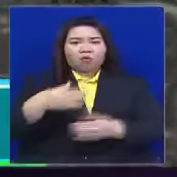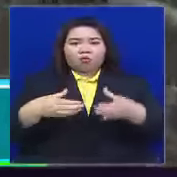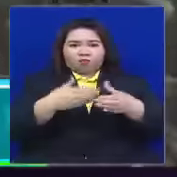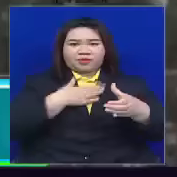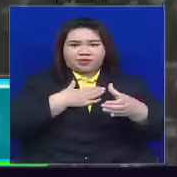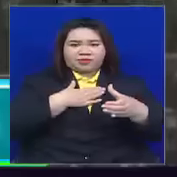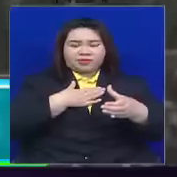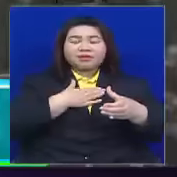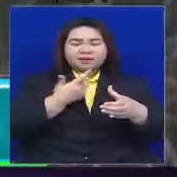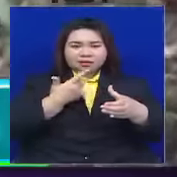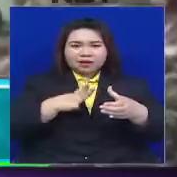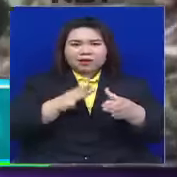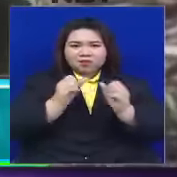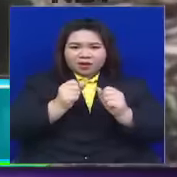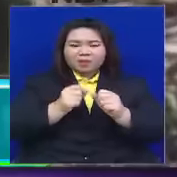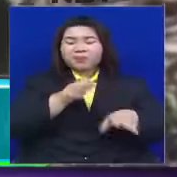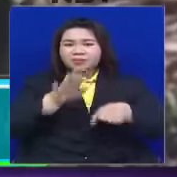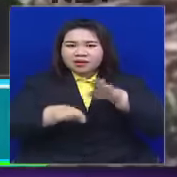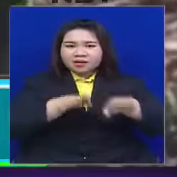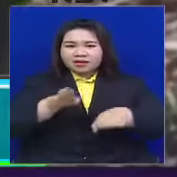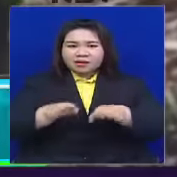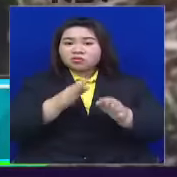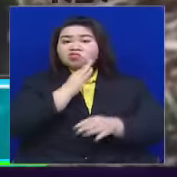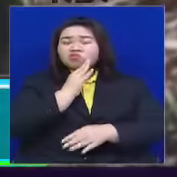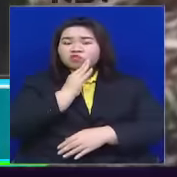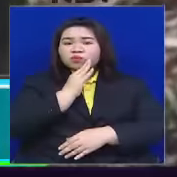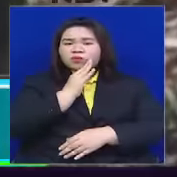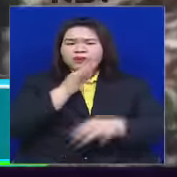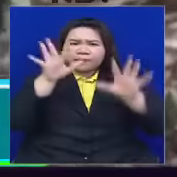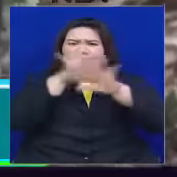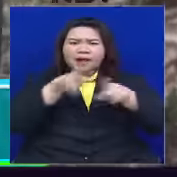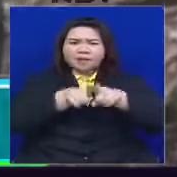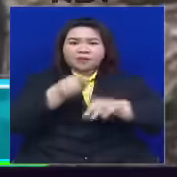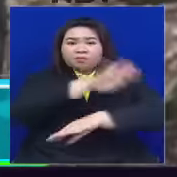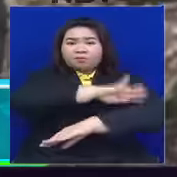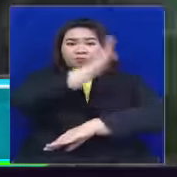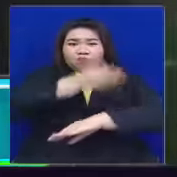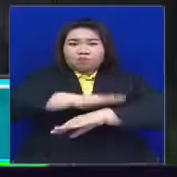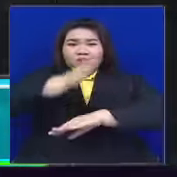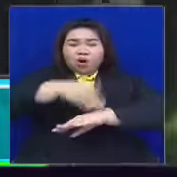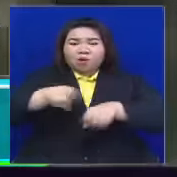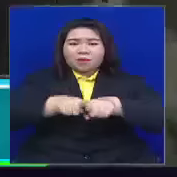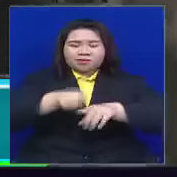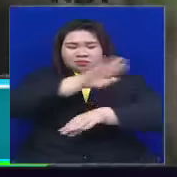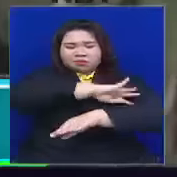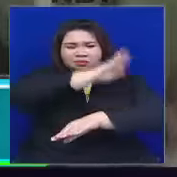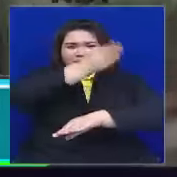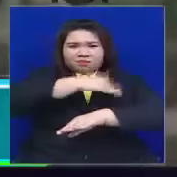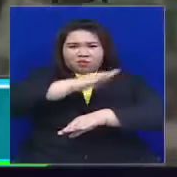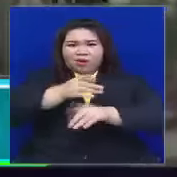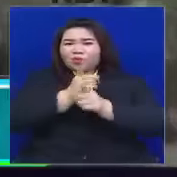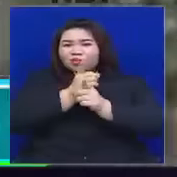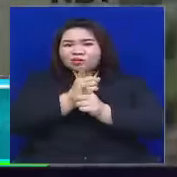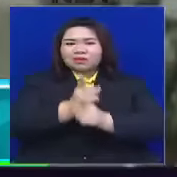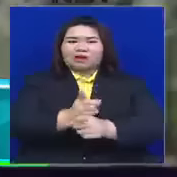ะครับเพื่อที่จะให้เดินเท้าในลักษณะเหมือนกับเดินลง ไปตามหน้าผานะครับไปตามที่